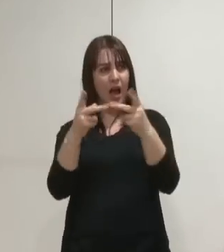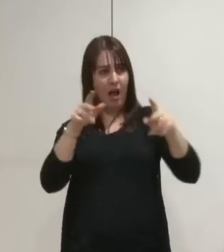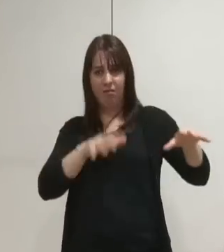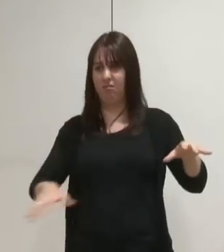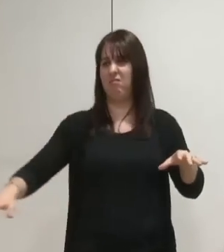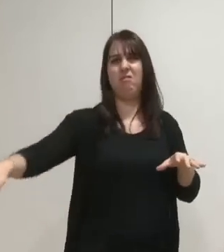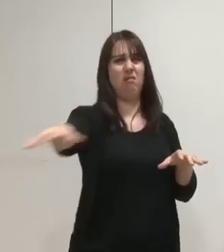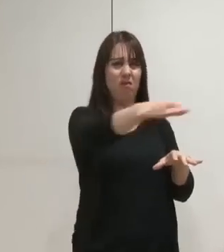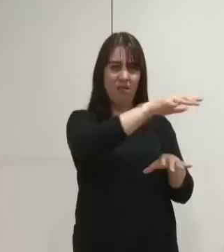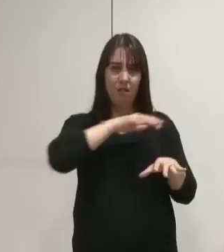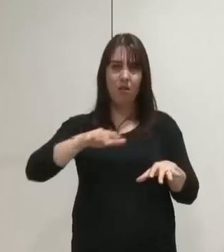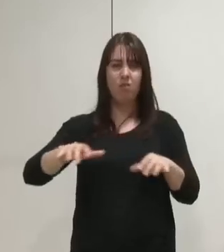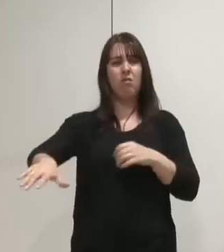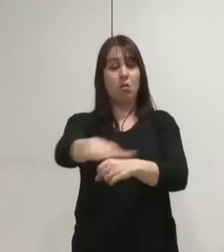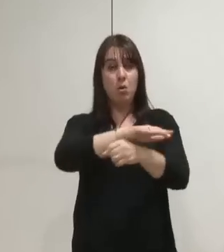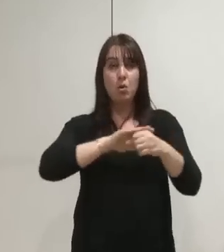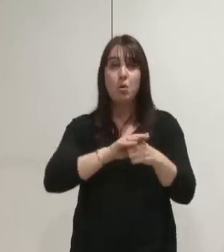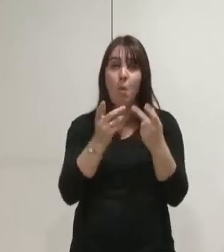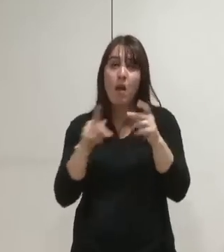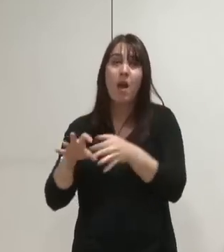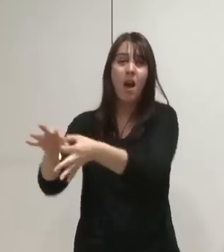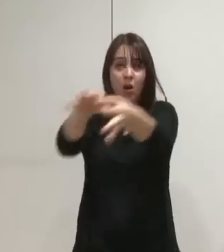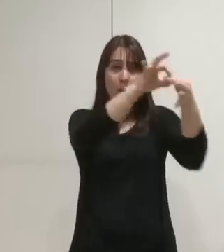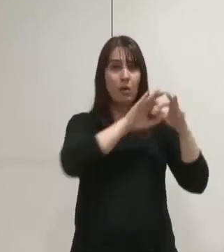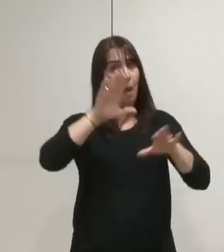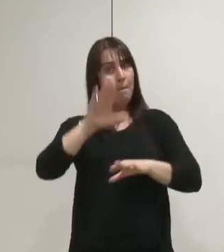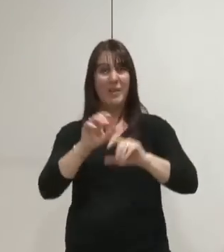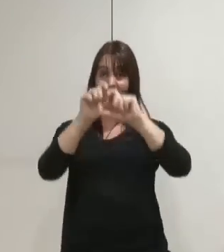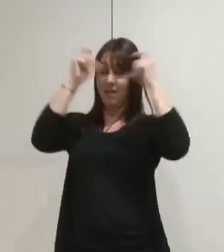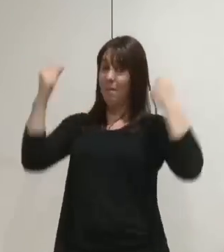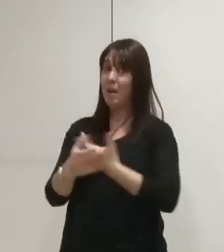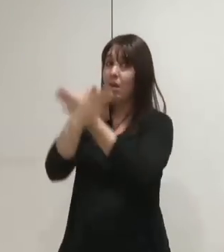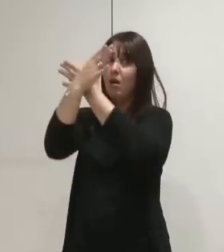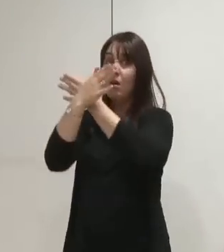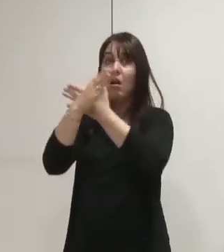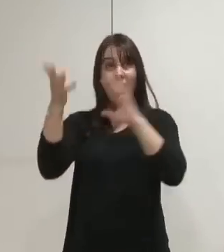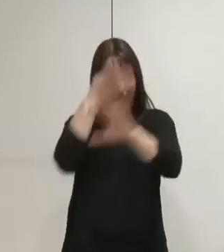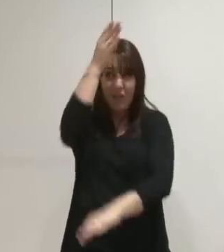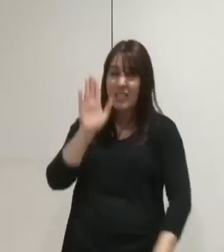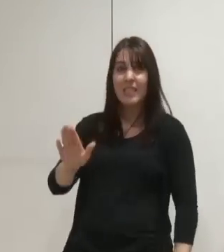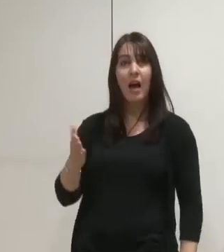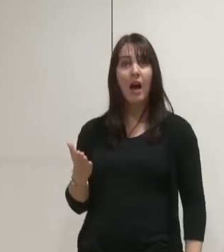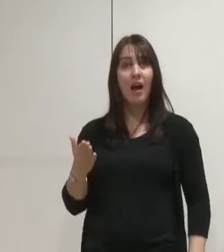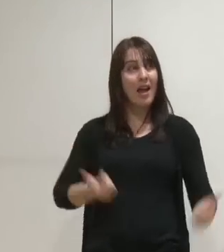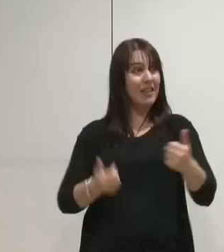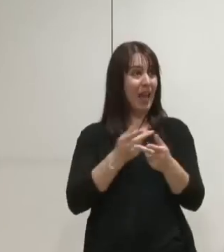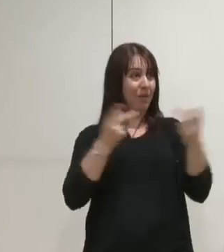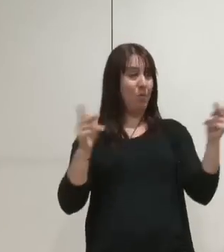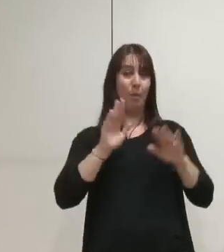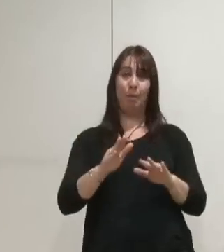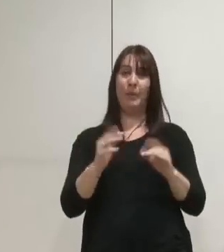l'agglomération de l'ensemble de l'agglomération dans un cadre métropolitain c'est ça l'avenir du service public de